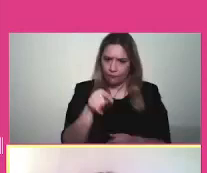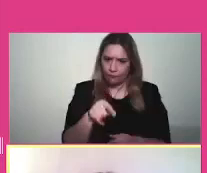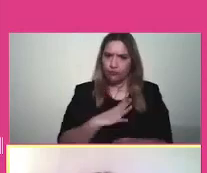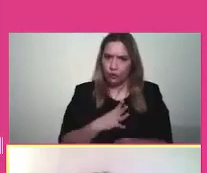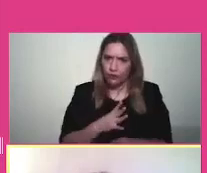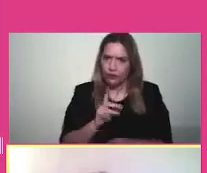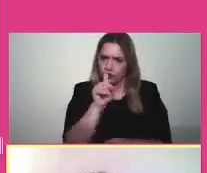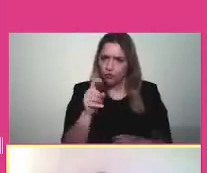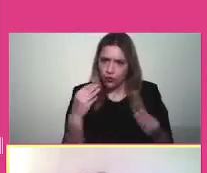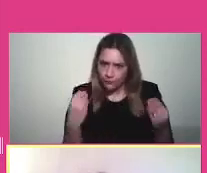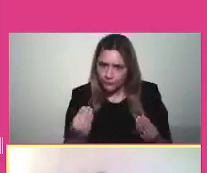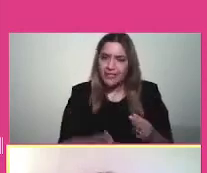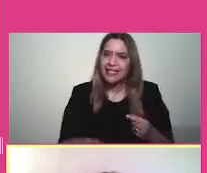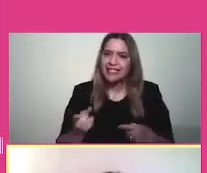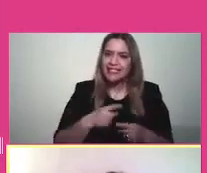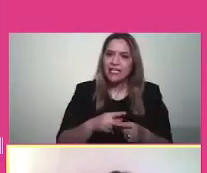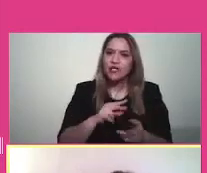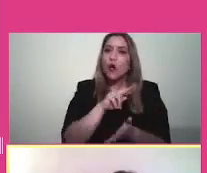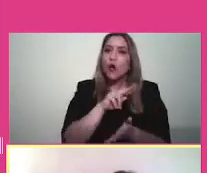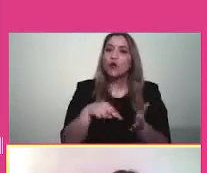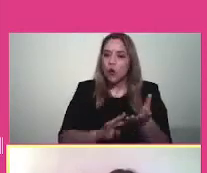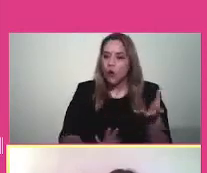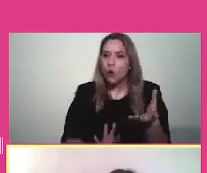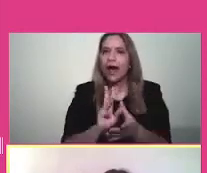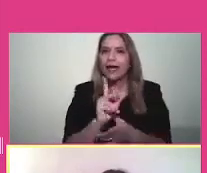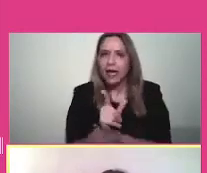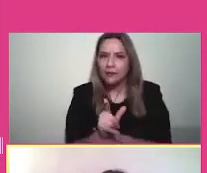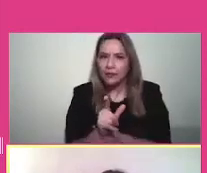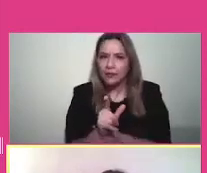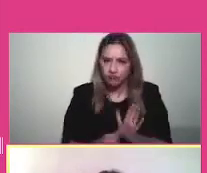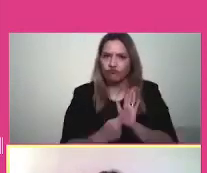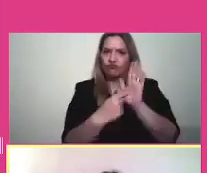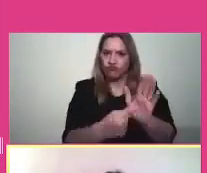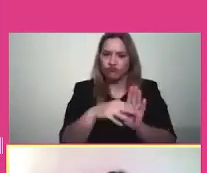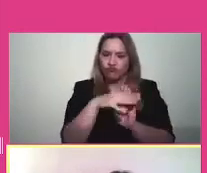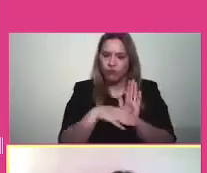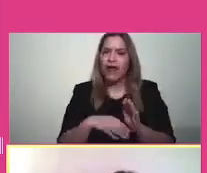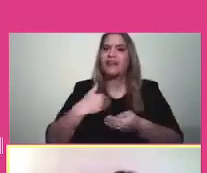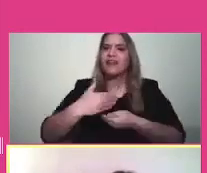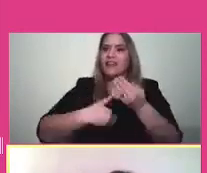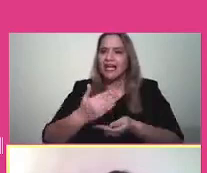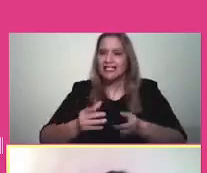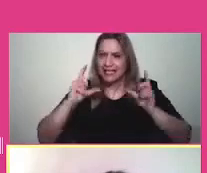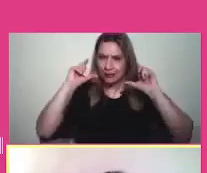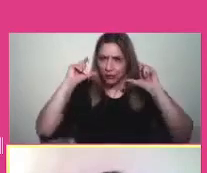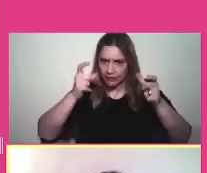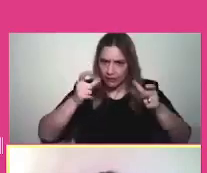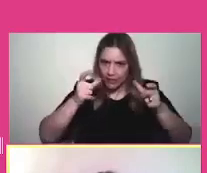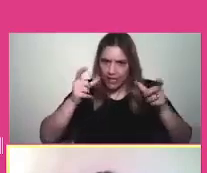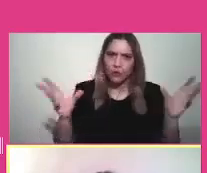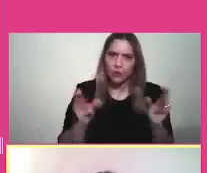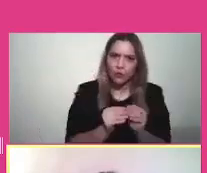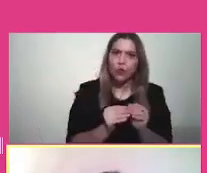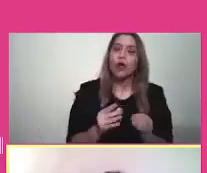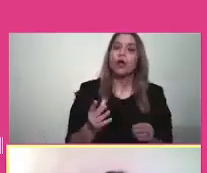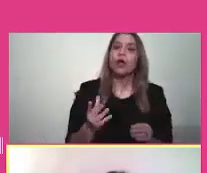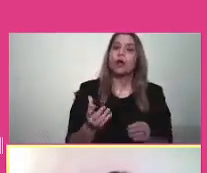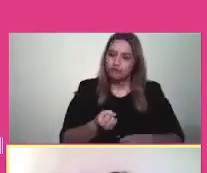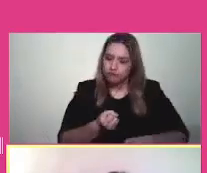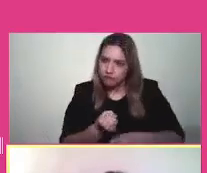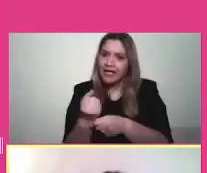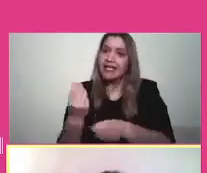στην ανάδειξη του ρόλου της, στην προαγωγή των δημοκρατικών διαδικασιών, στην ενίσχυση της συμμετοχής των πολιτών στα